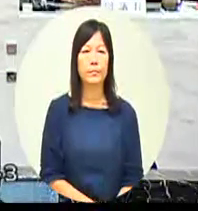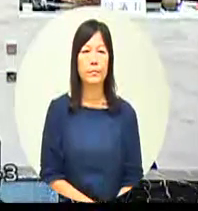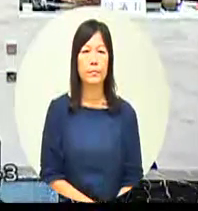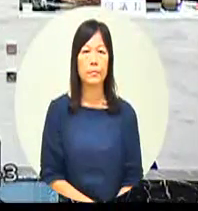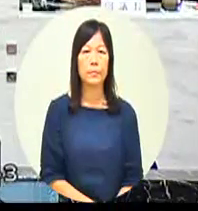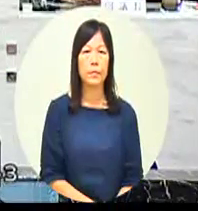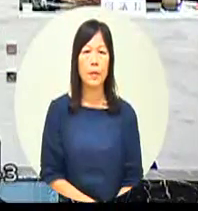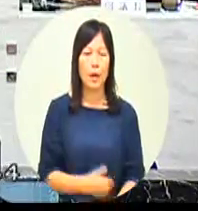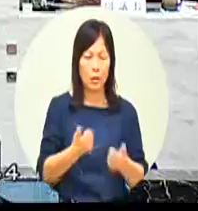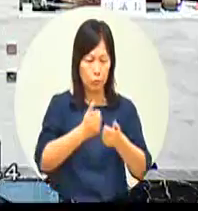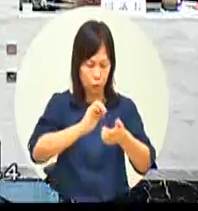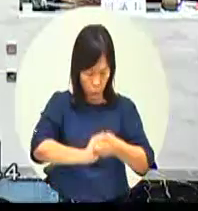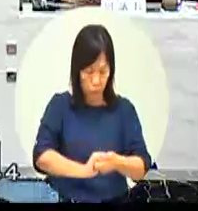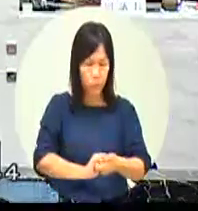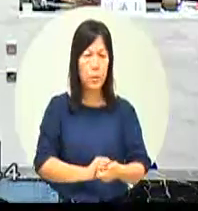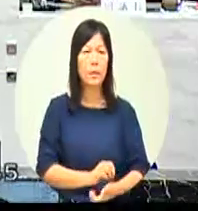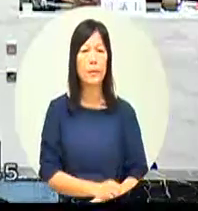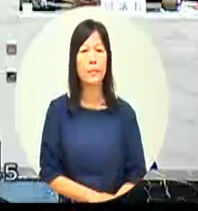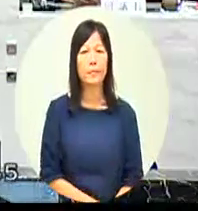会议记录确认。